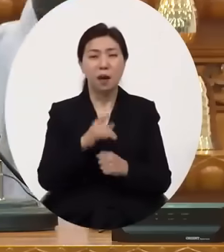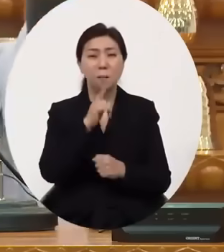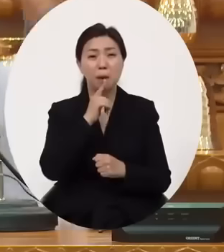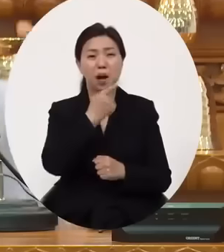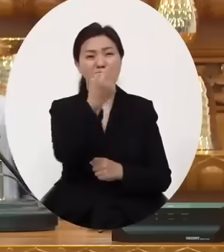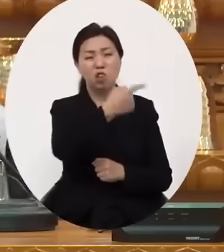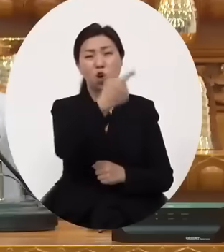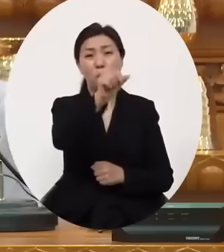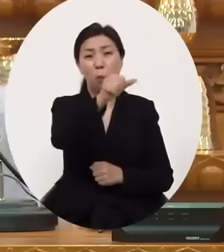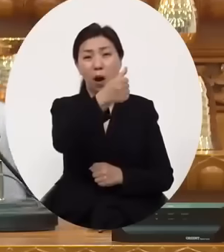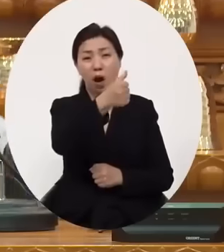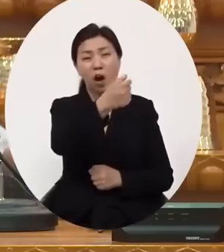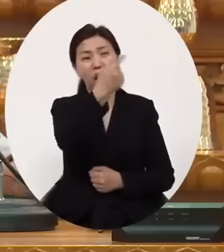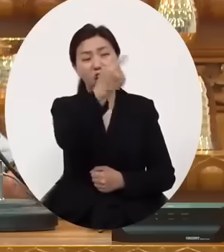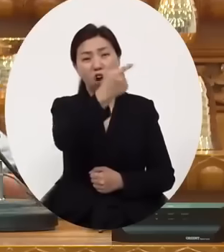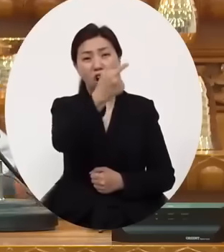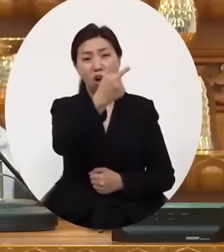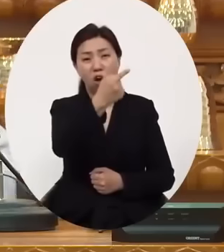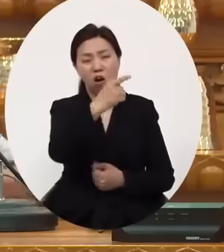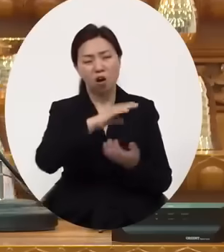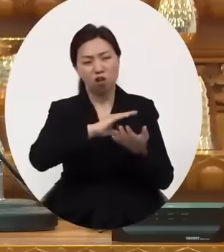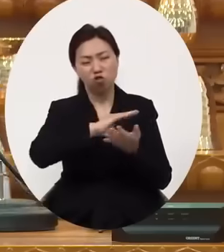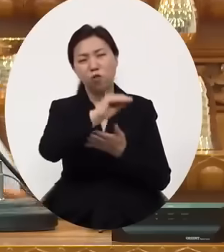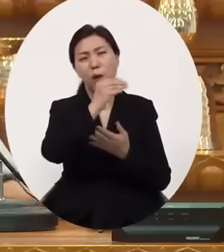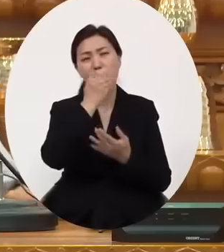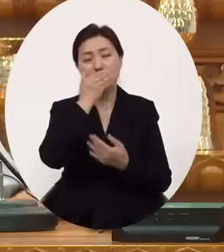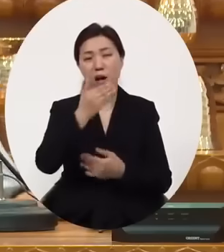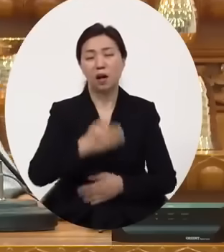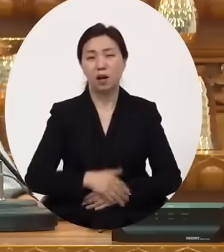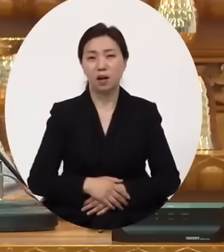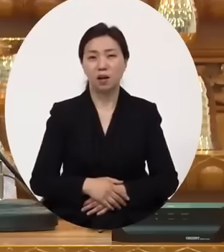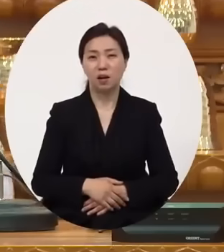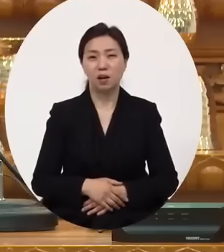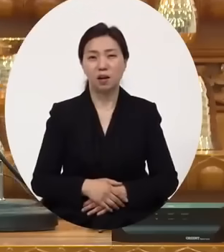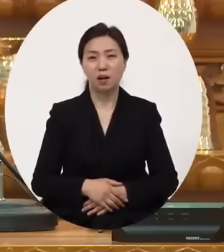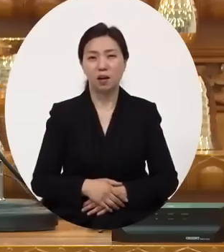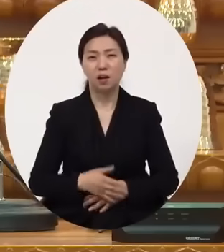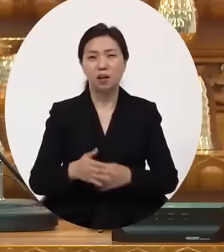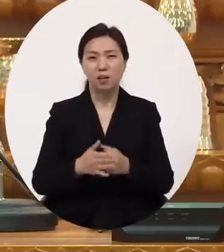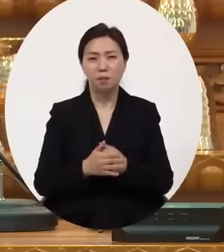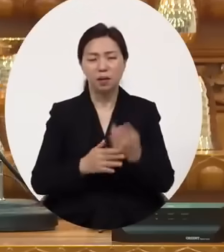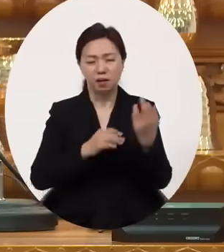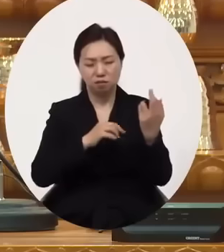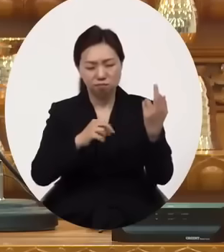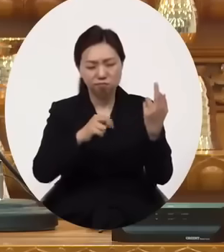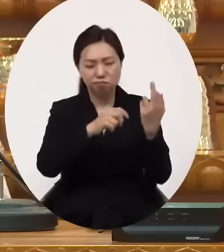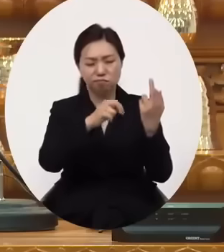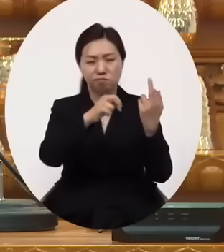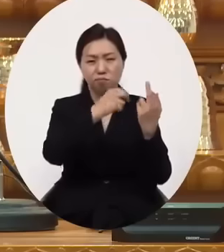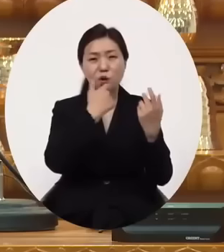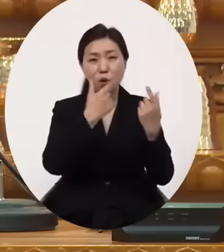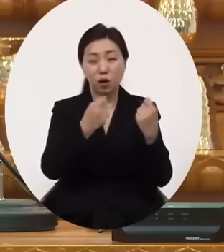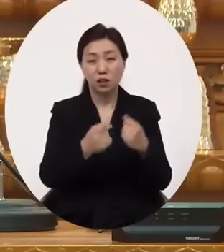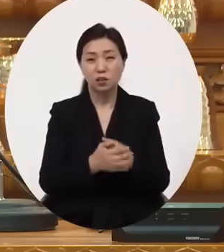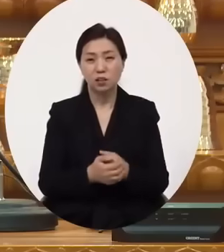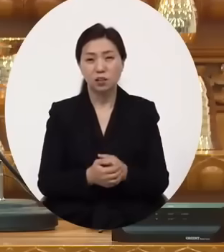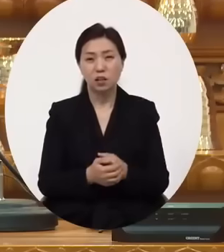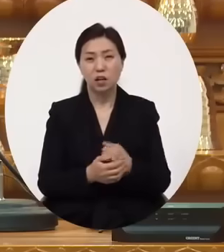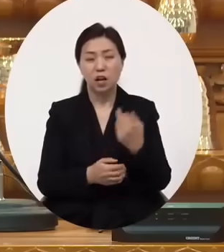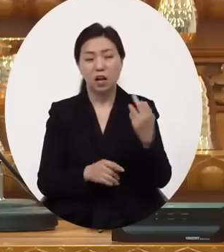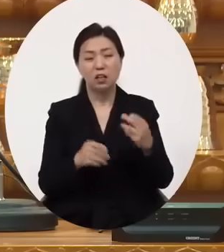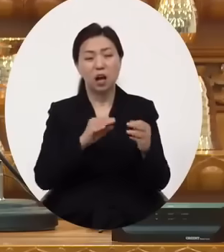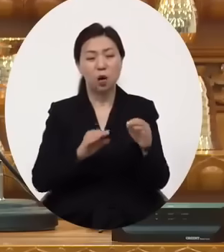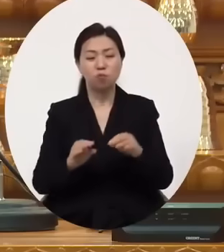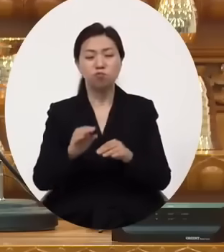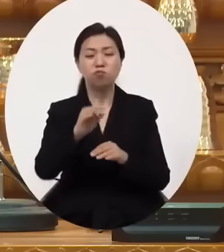말이 1000m지, 1500m지 뭐 벌써 이미 출발한단 말이에요. 그리고 이제 요즘 등산할 때도 마찬가지예요. 뭐 고갯마루에